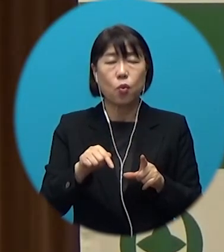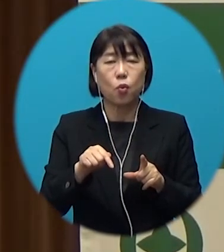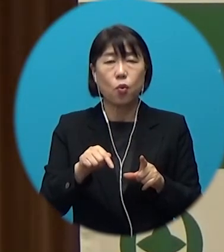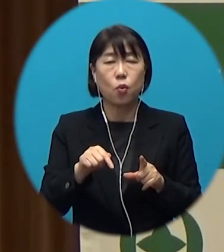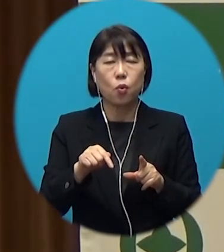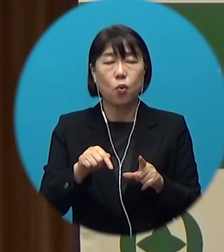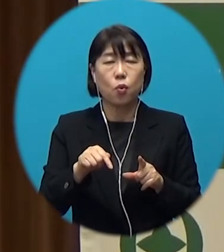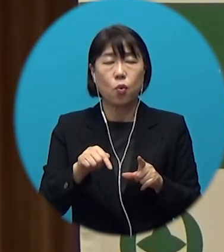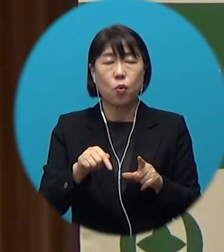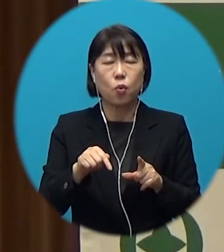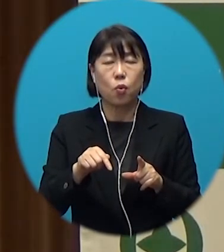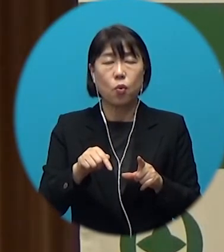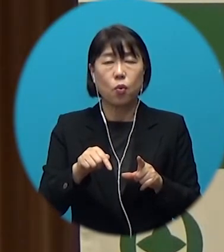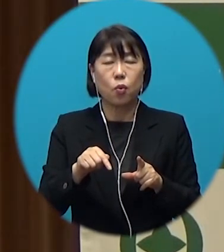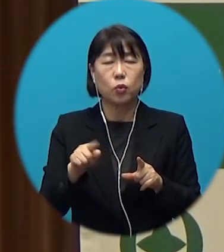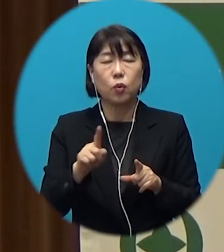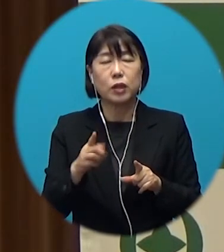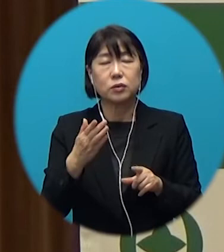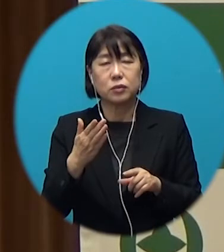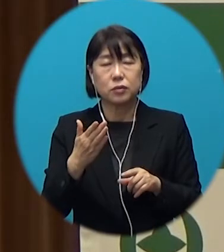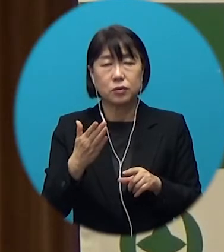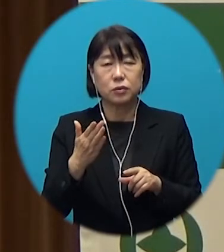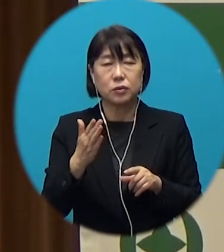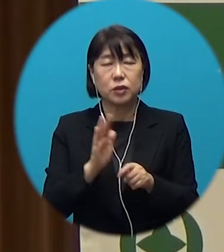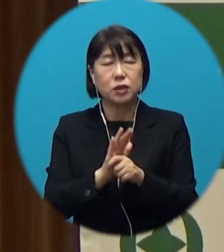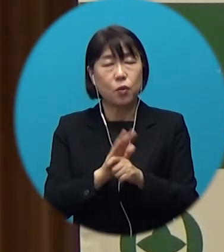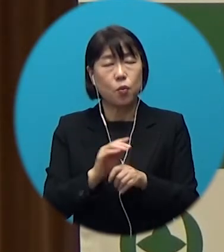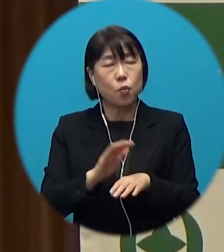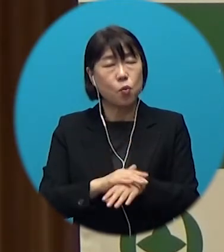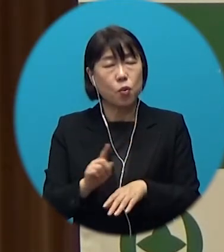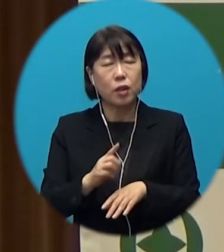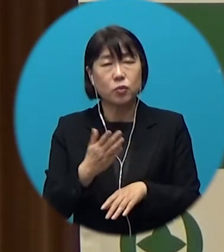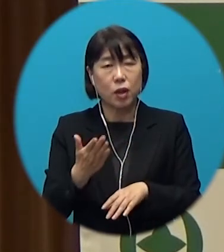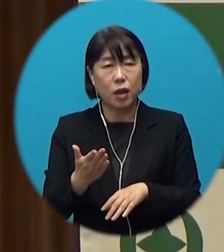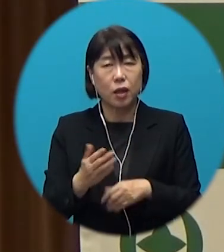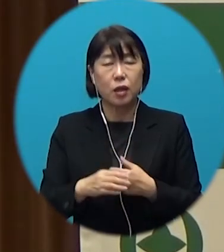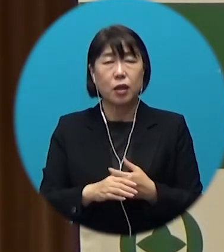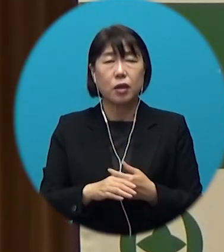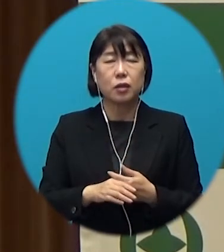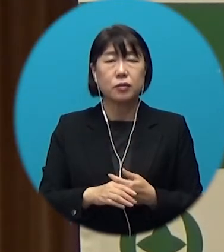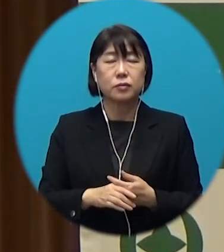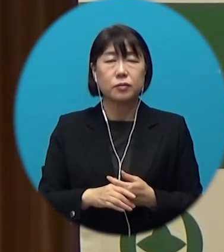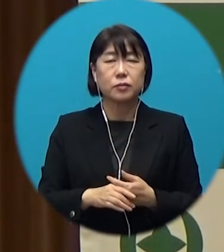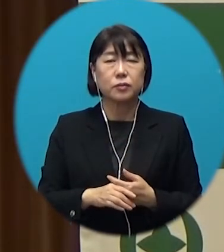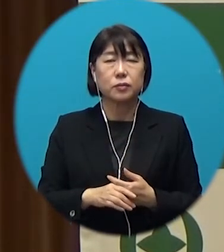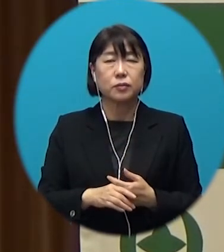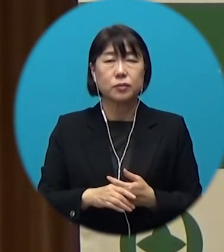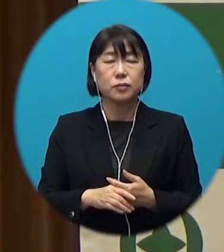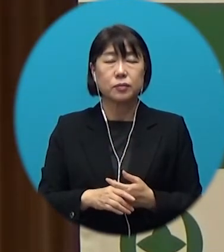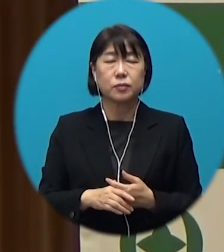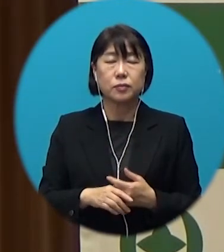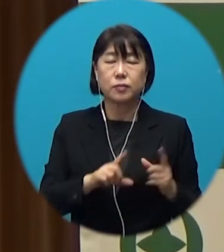やらなきゃいけなくなってくると思うんですけど、その後についてはどのような指示されているのかとか。 そうですね、